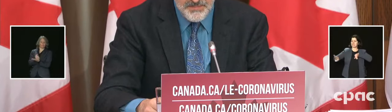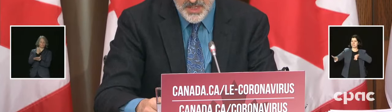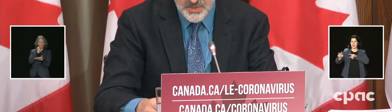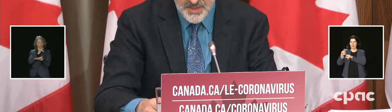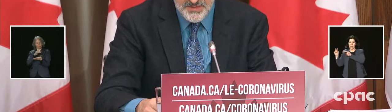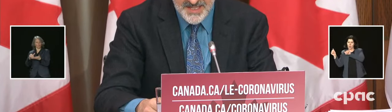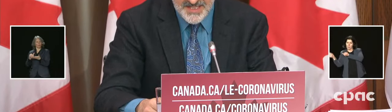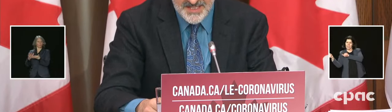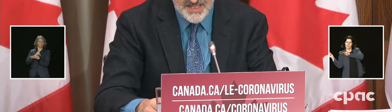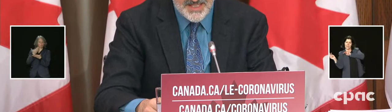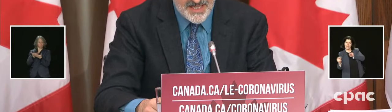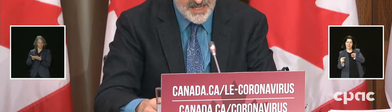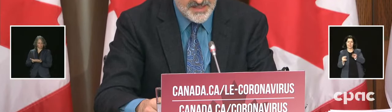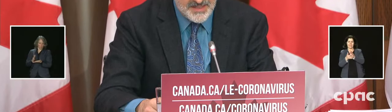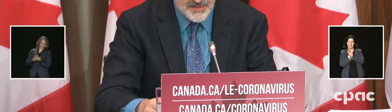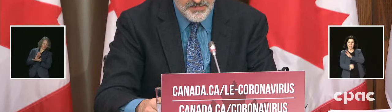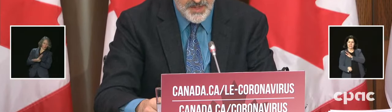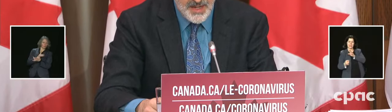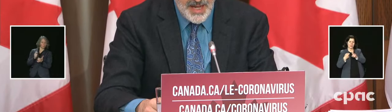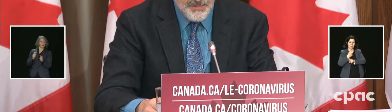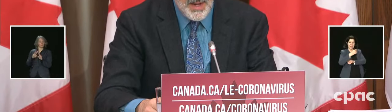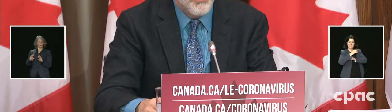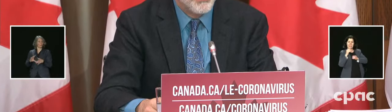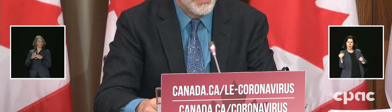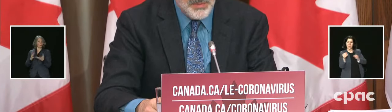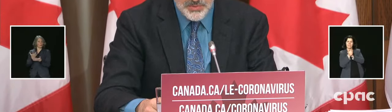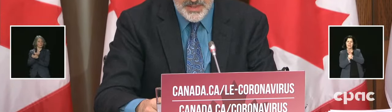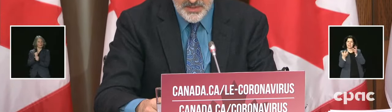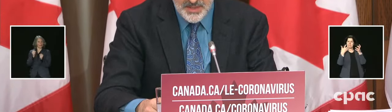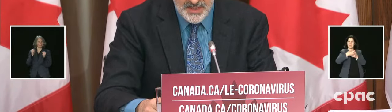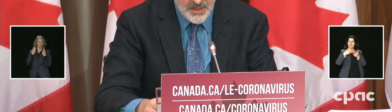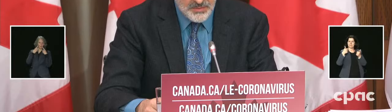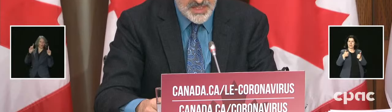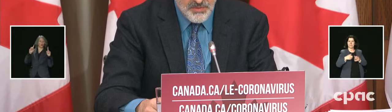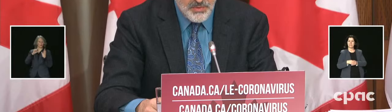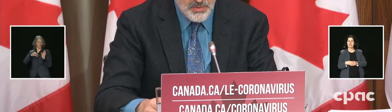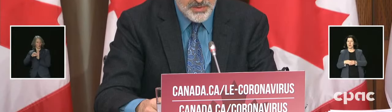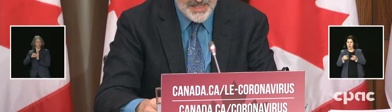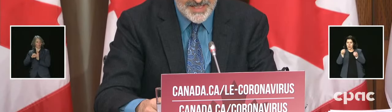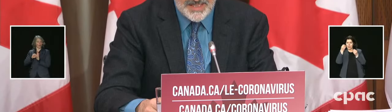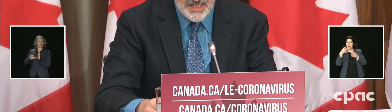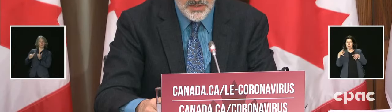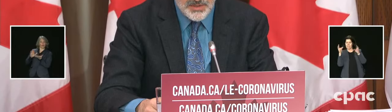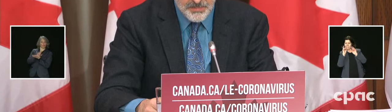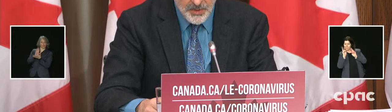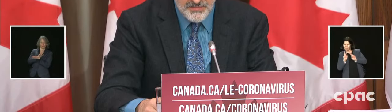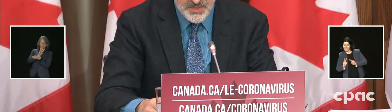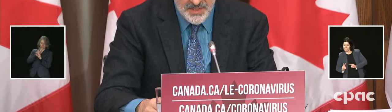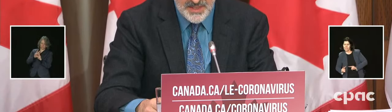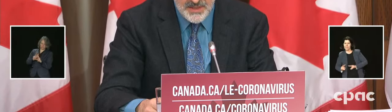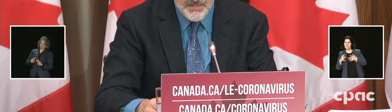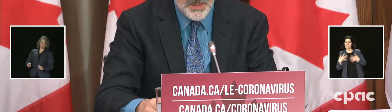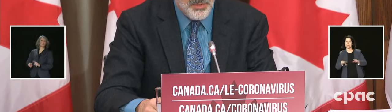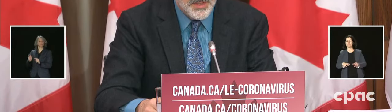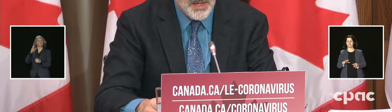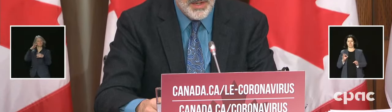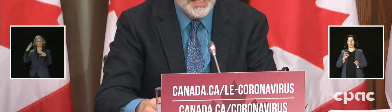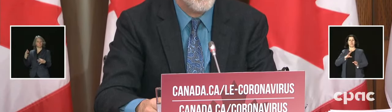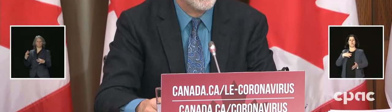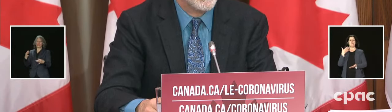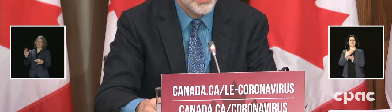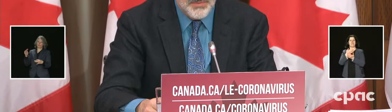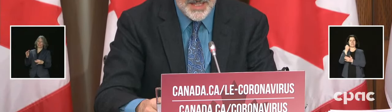innocuité, son efficacité et sa qualité. Après avoir évalué toutes les données, nous avons conclu qu'il existait de preuves solides